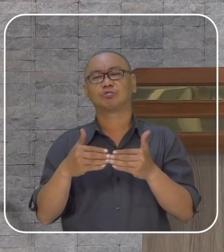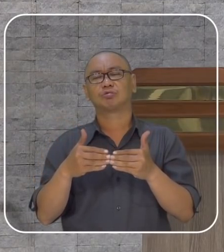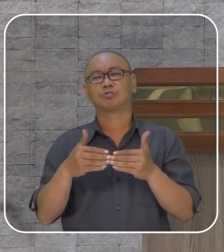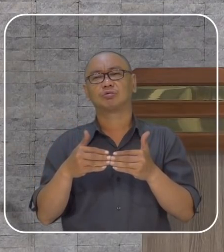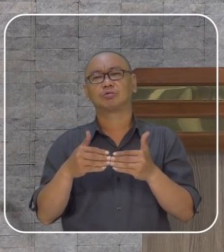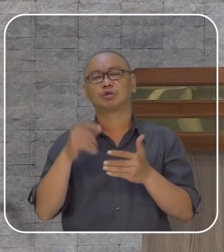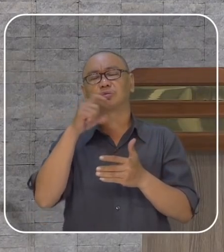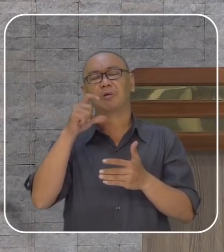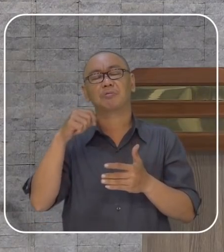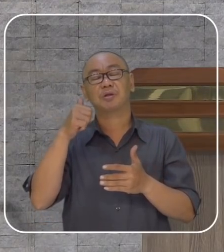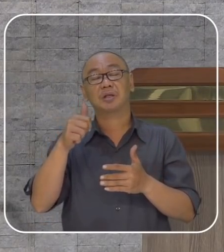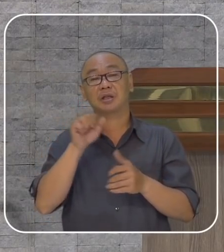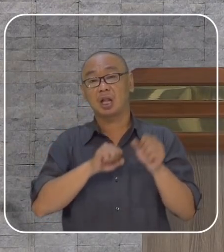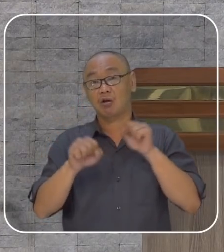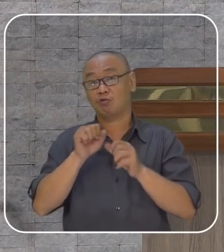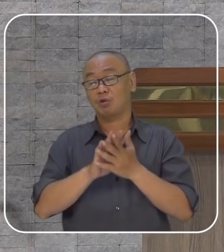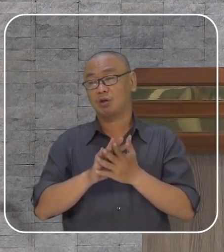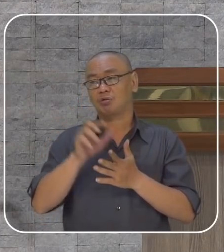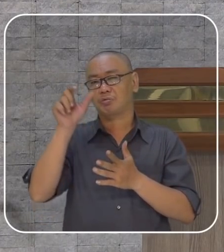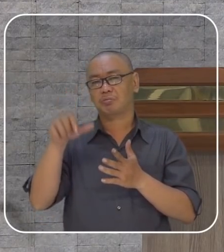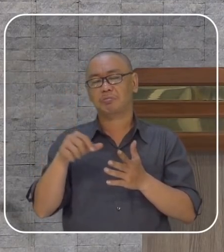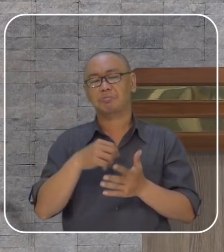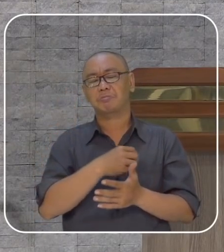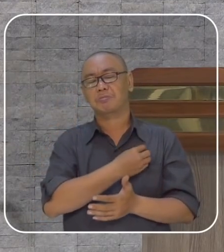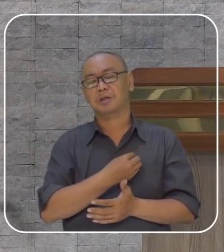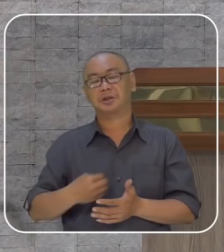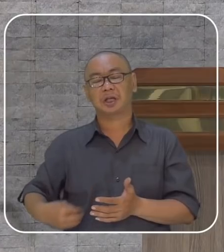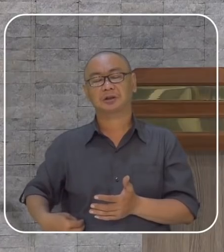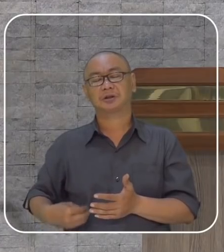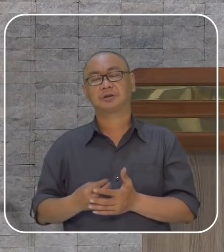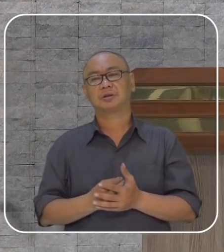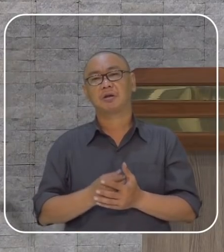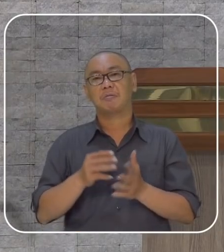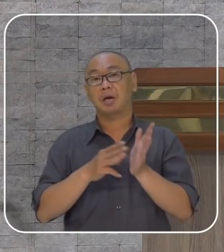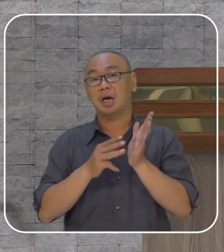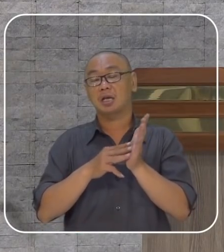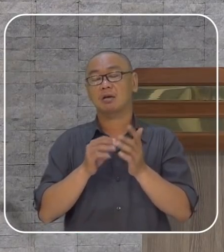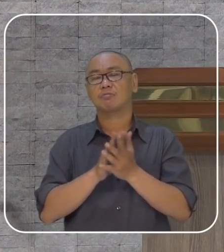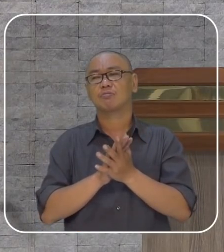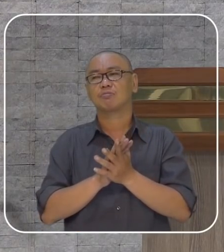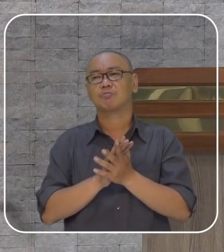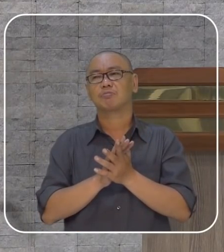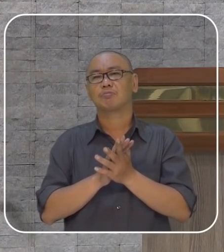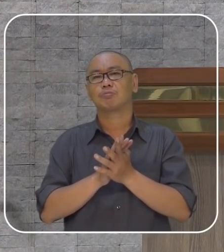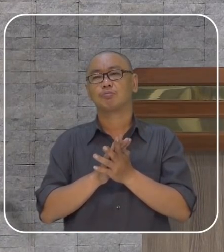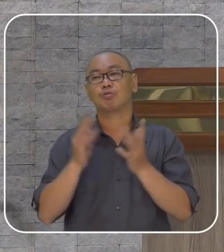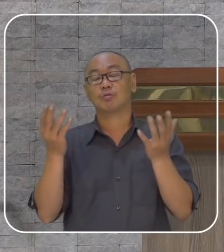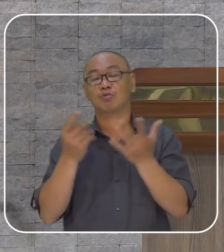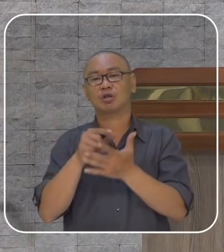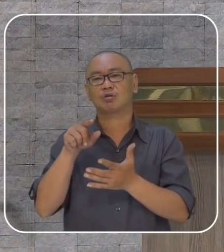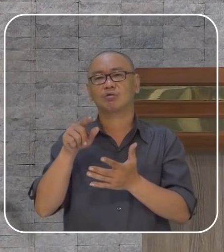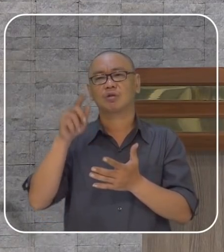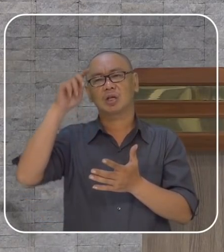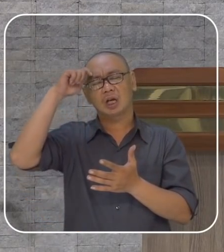Sang Mesias. Makanya kemudian para murid-murid itu ingat akan apa yang ada di